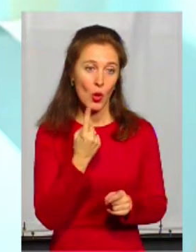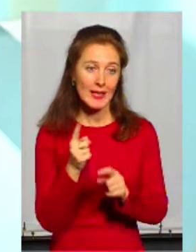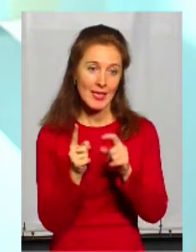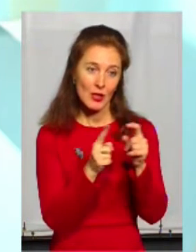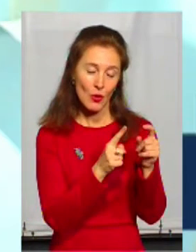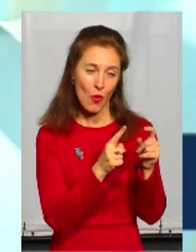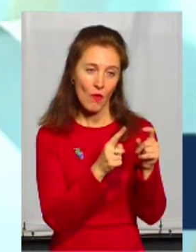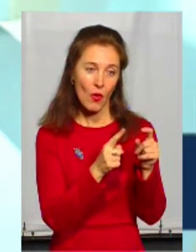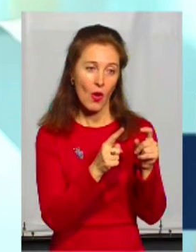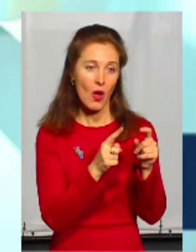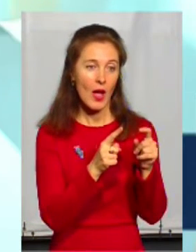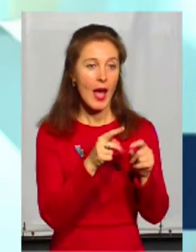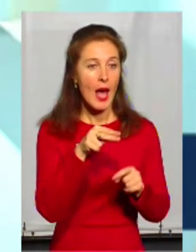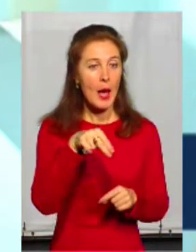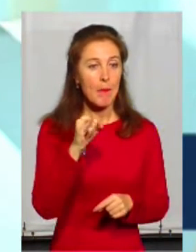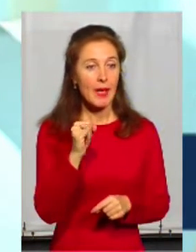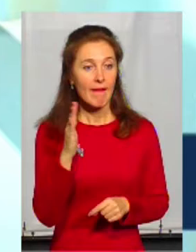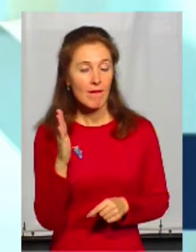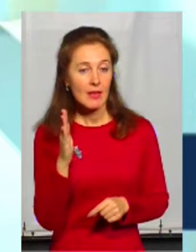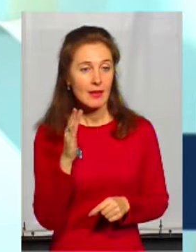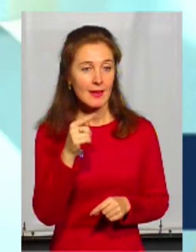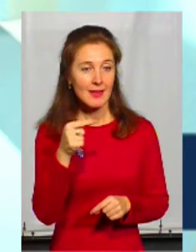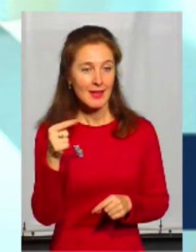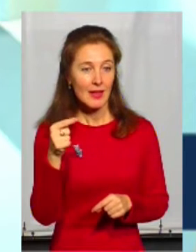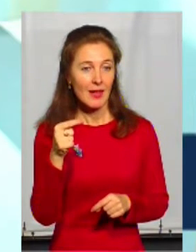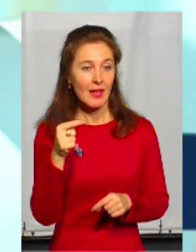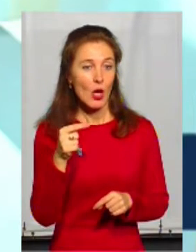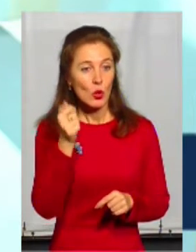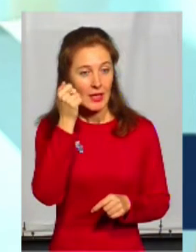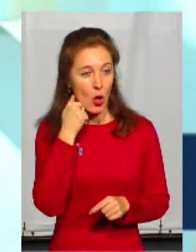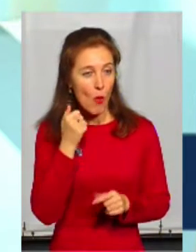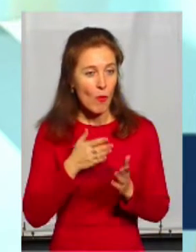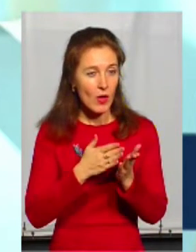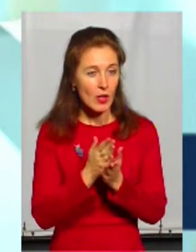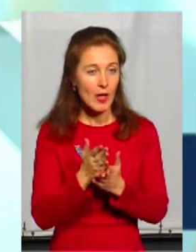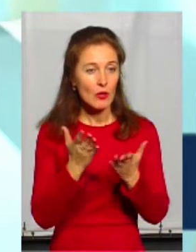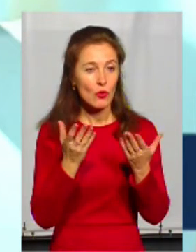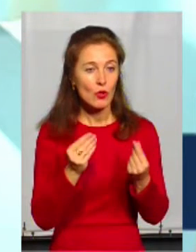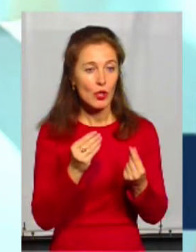з часткою півстоліття. Так от у старому варіанті ми ще